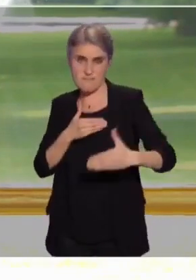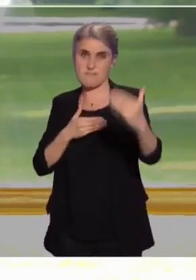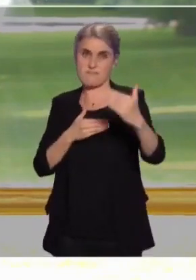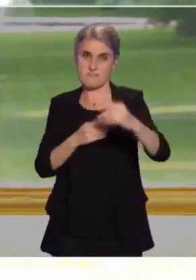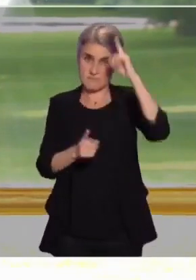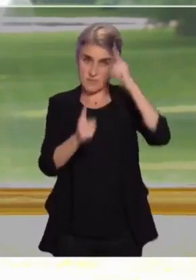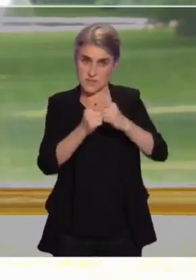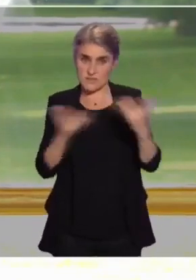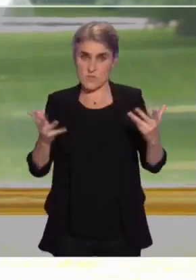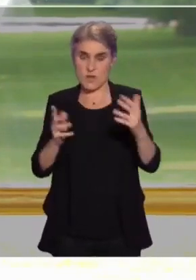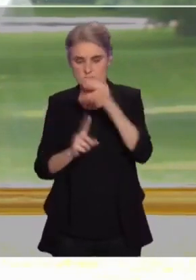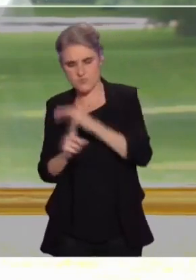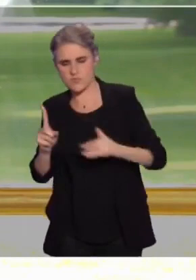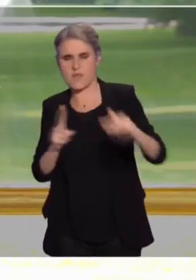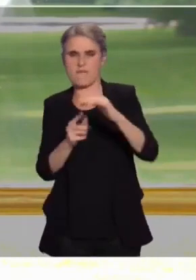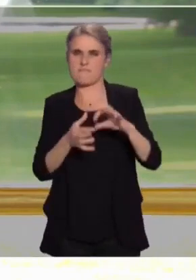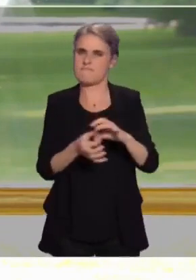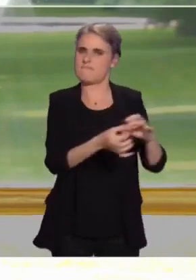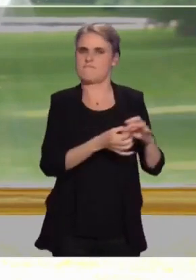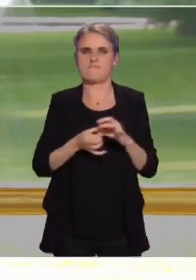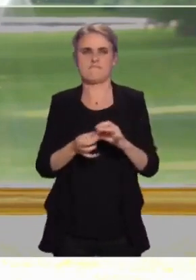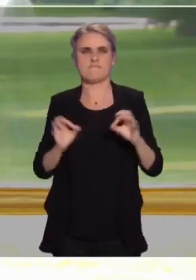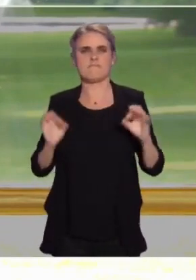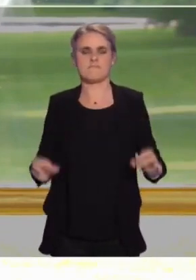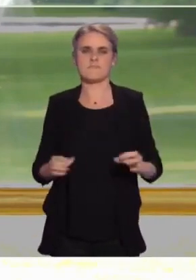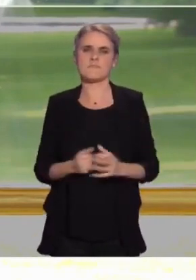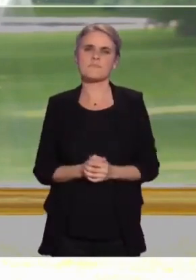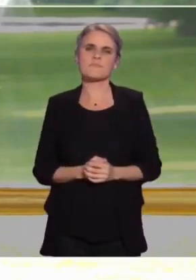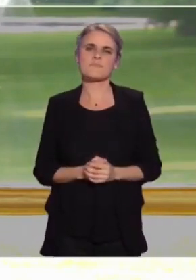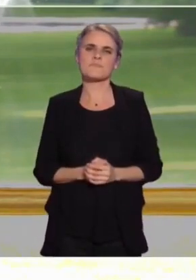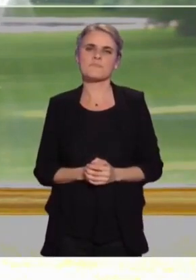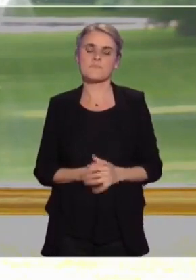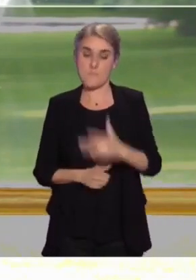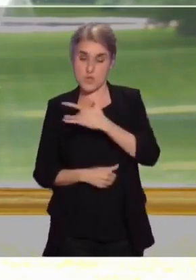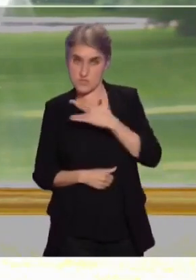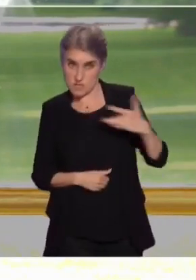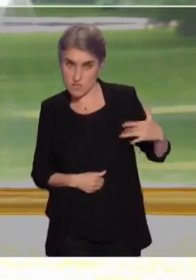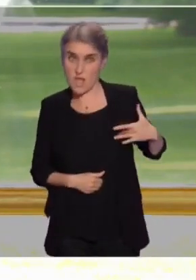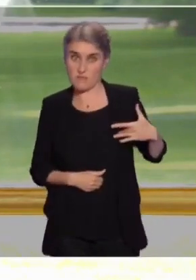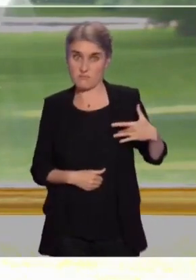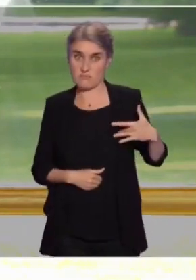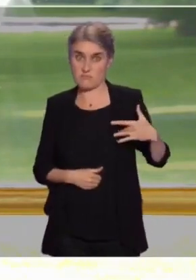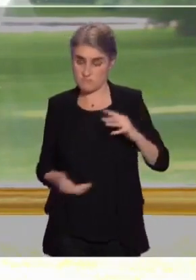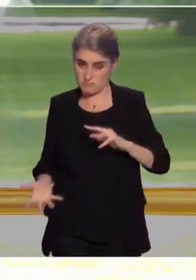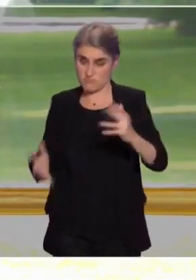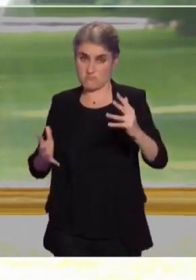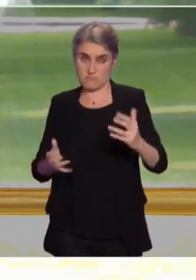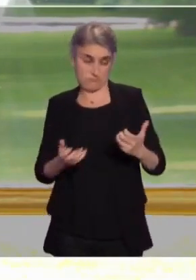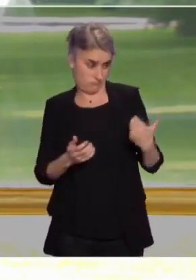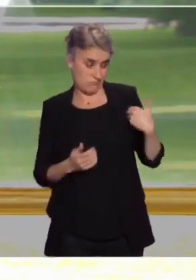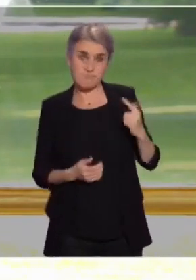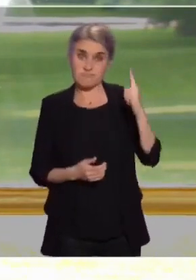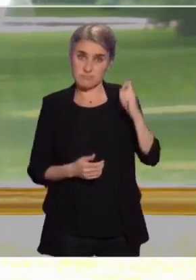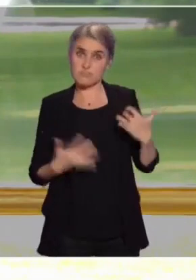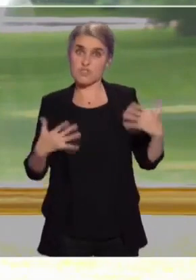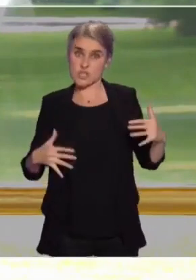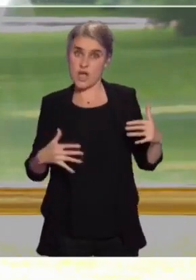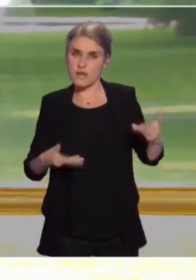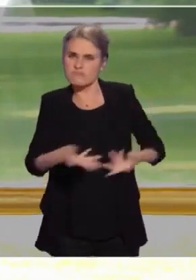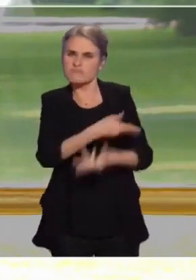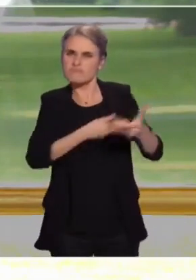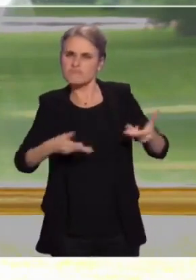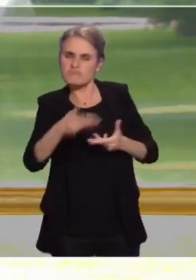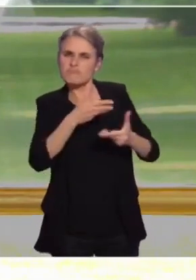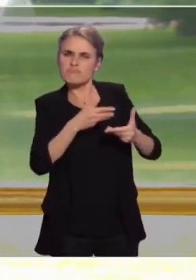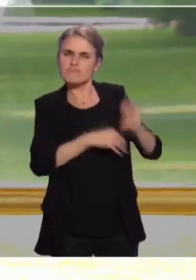social et solidaire une relance par la santé comme nous avons commencé à le faire avec la négociation du